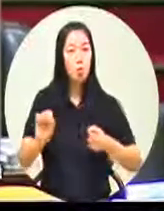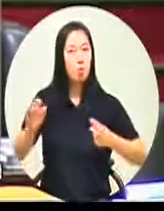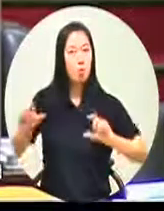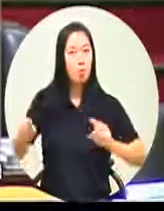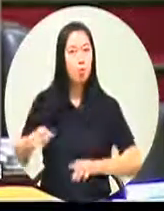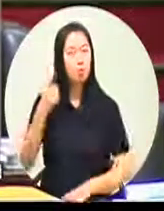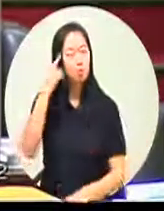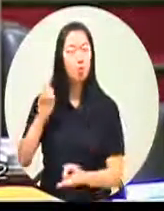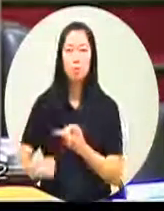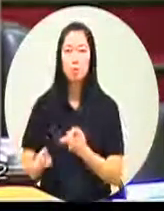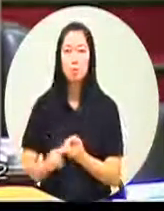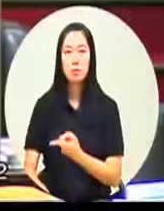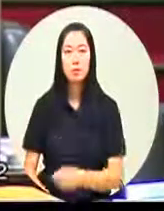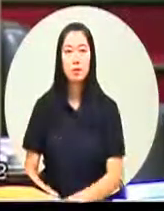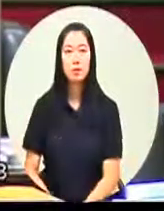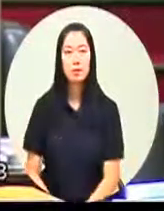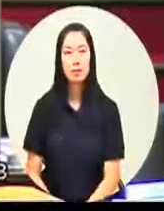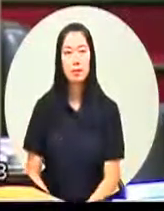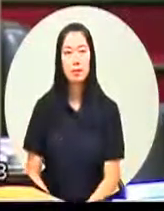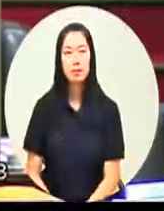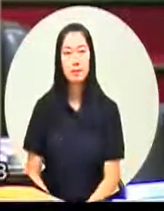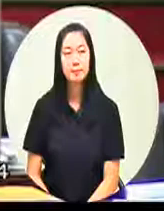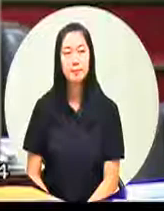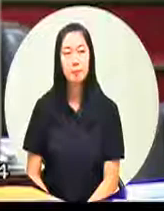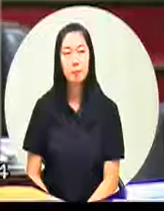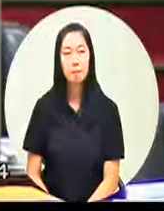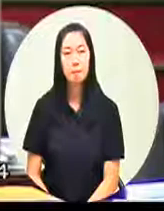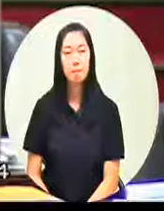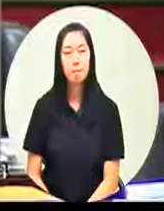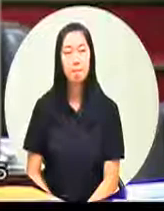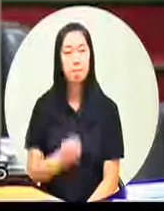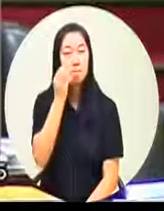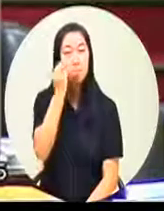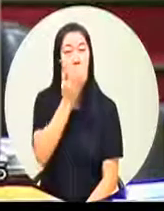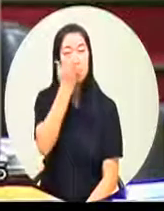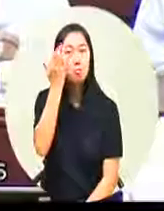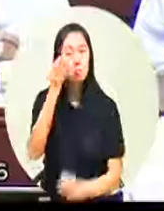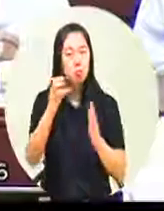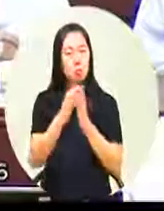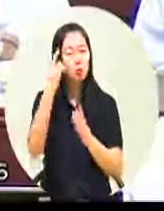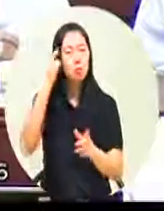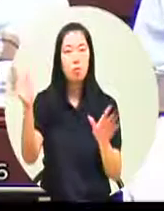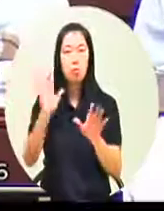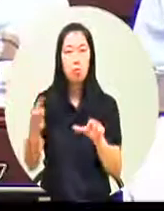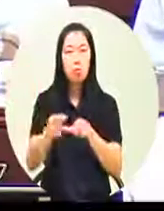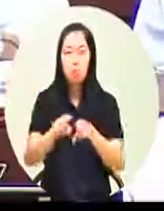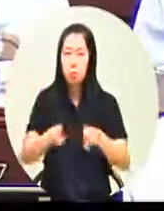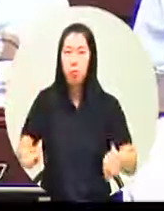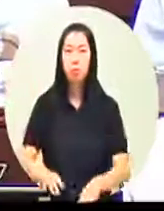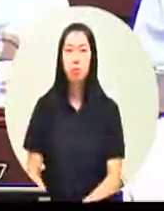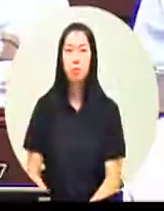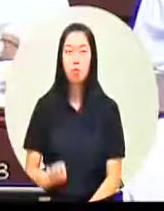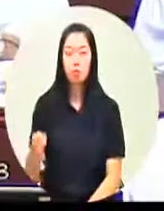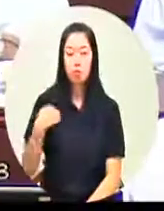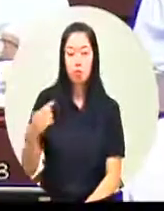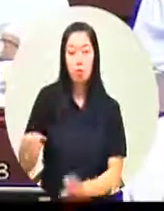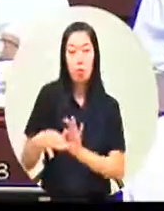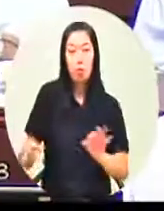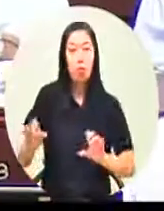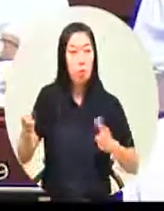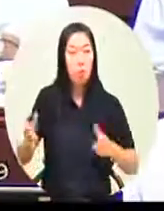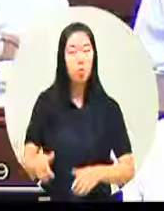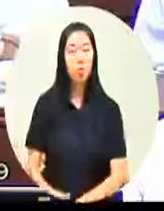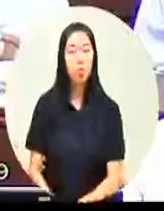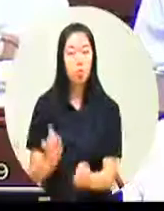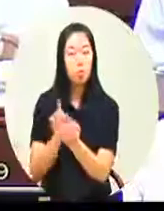想这是不应该的 对议员这样讲对观光局并不公平不会跟观光无关当然我们对于